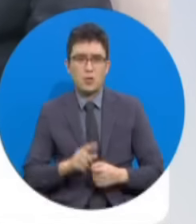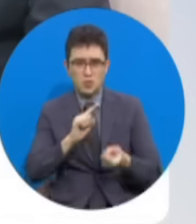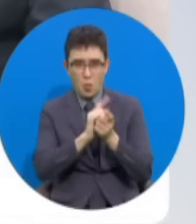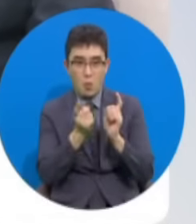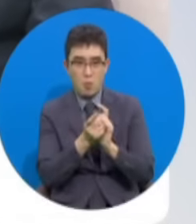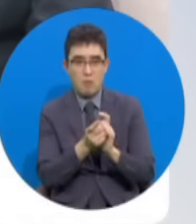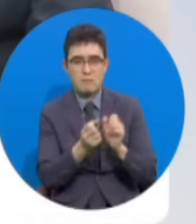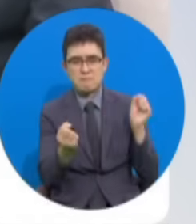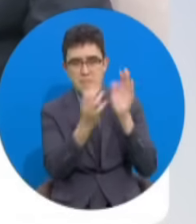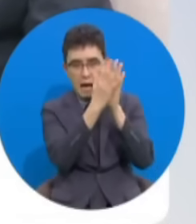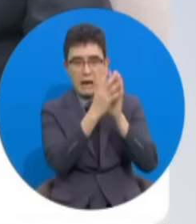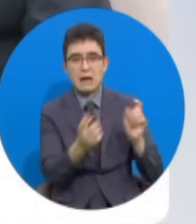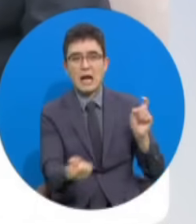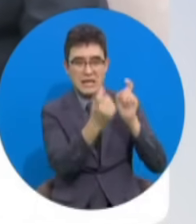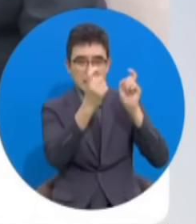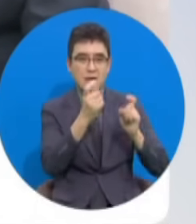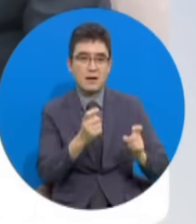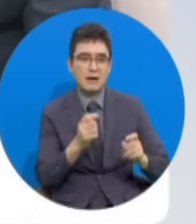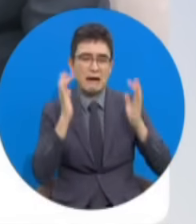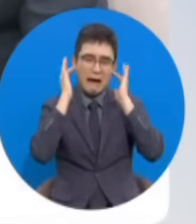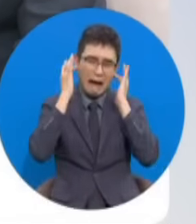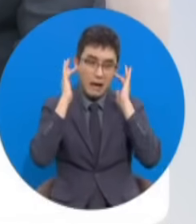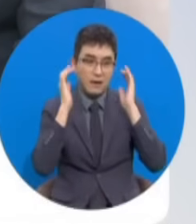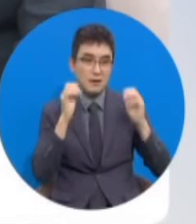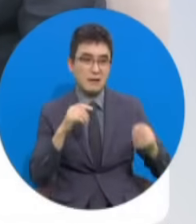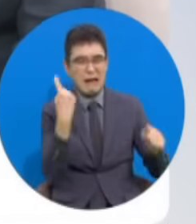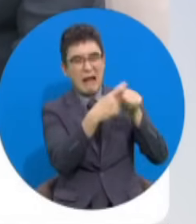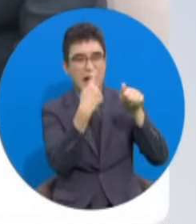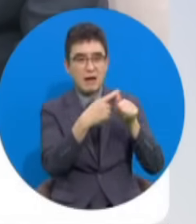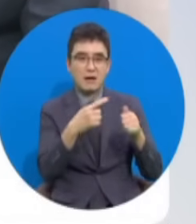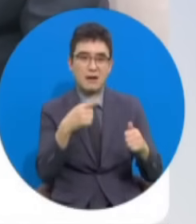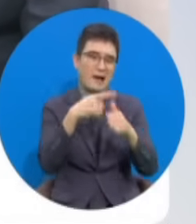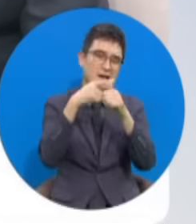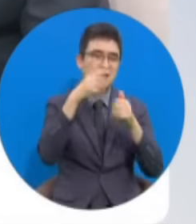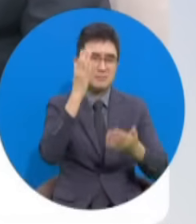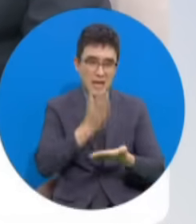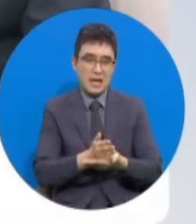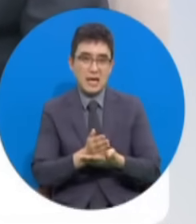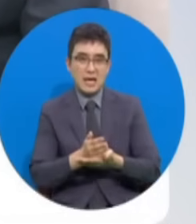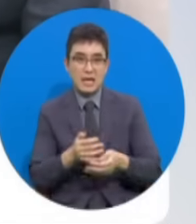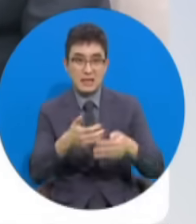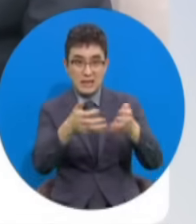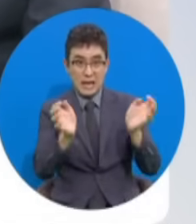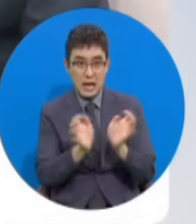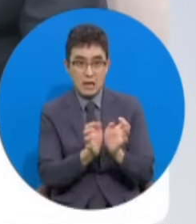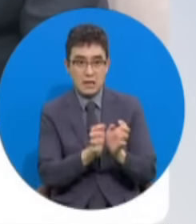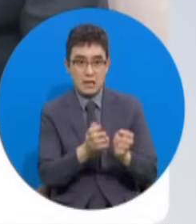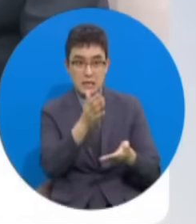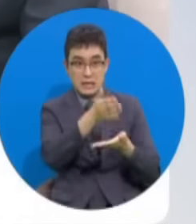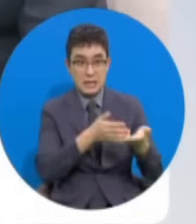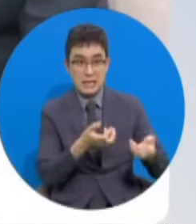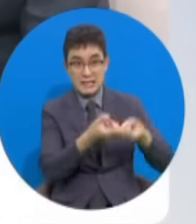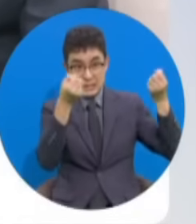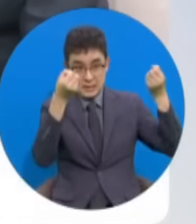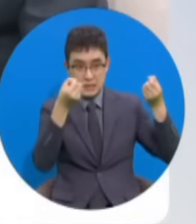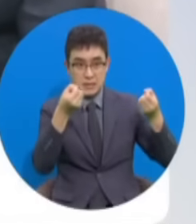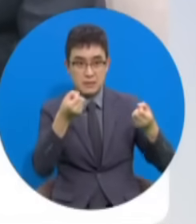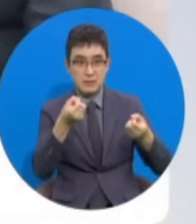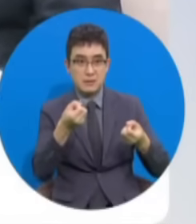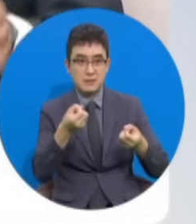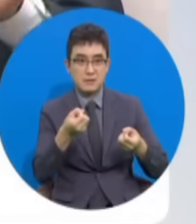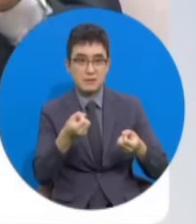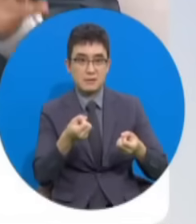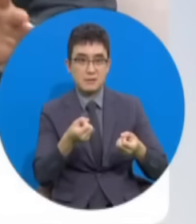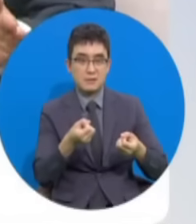충돌하지 말라 이제 그런 뜻이기 때문에 아마 당이 예. 쪼개져야 된다든지 나가야 된다든지 또